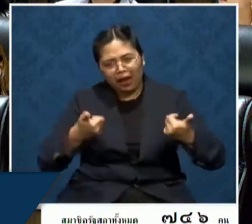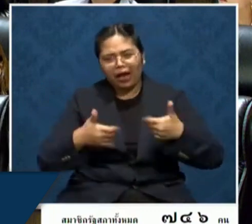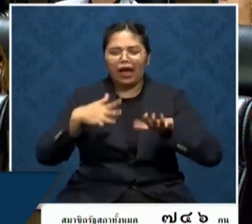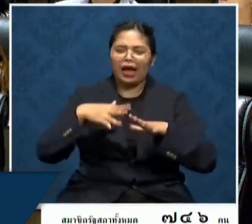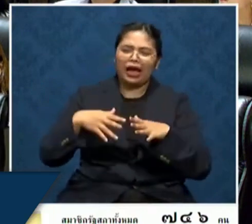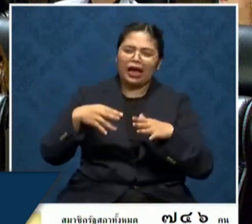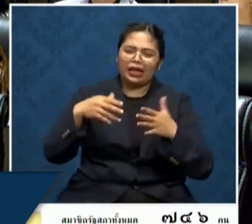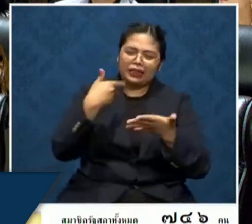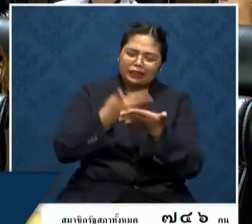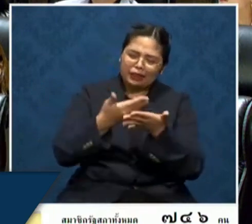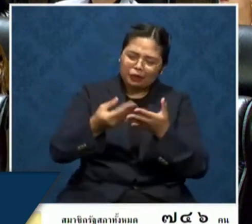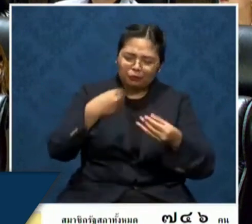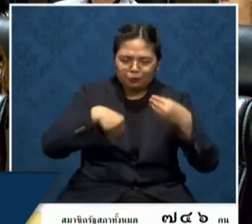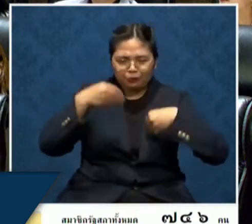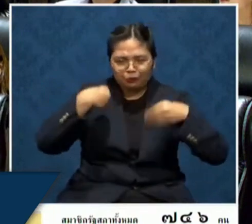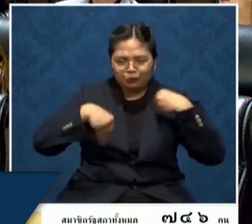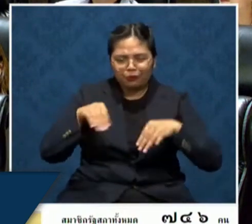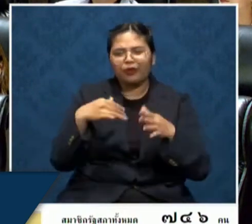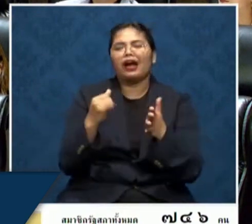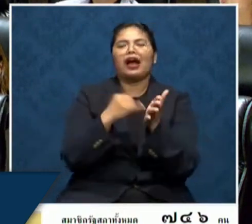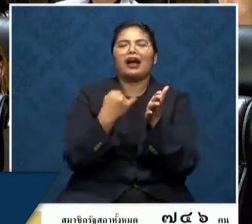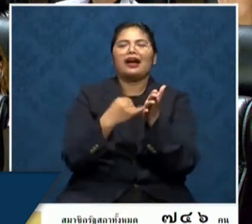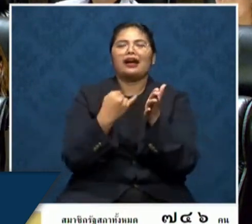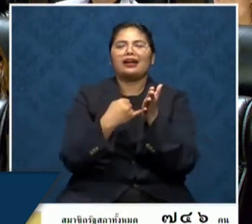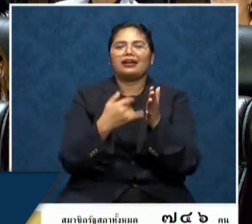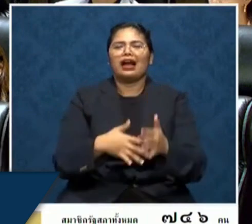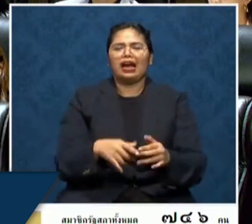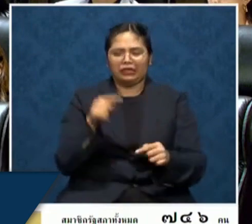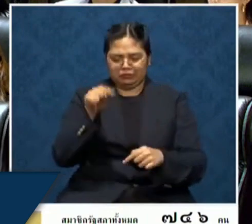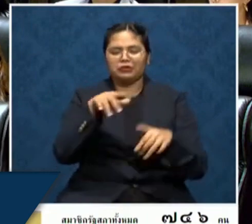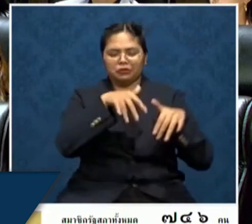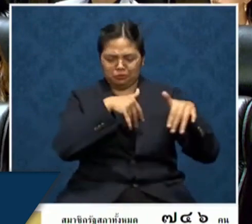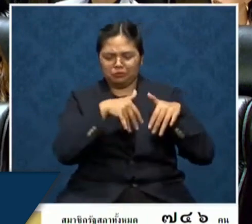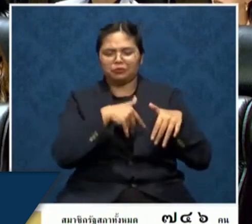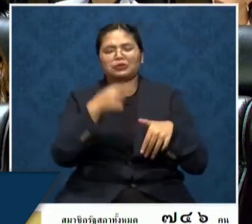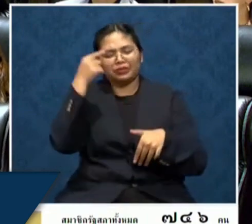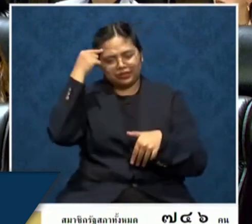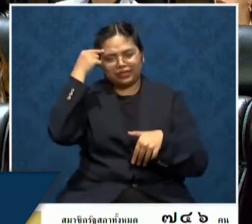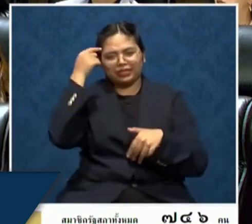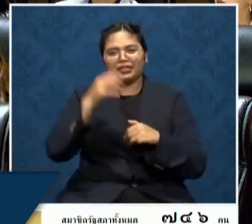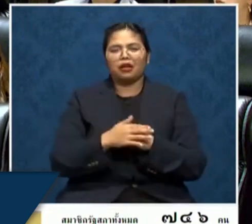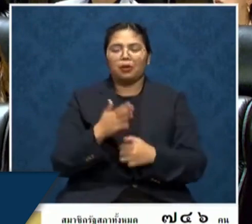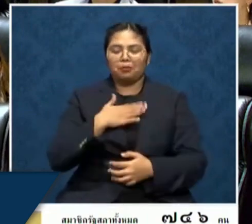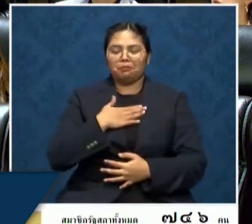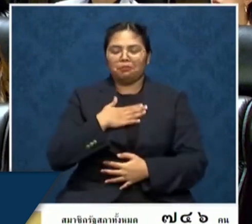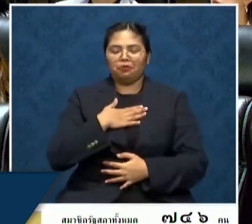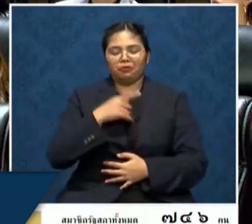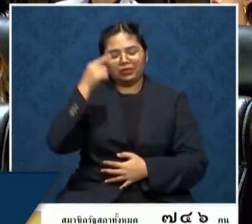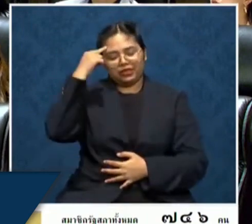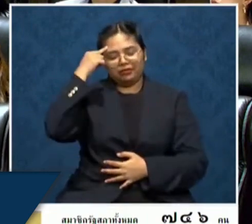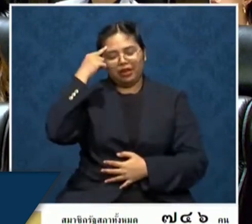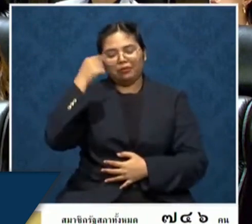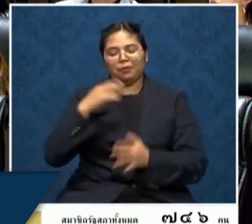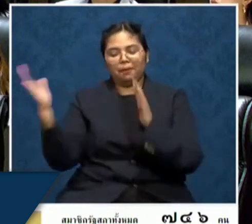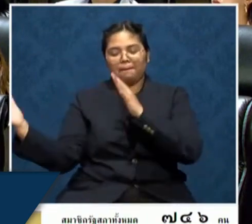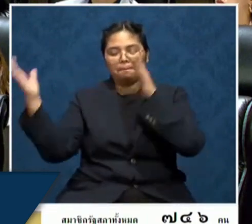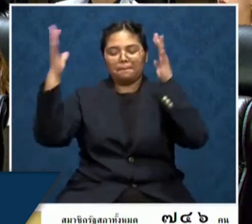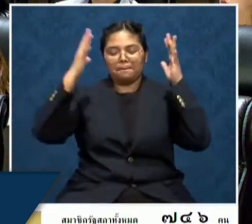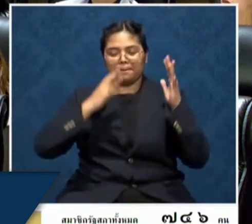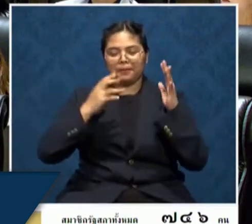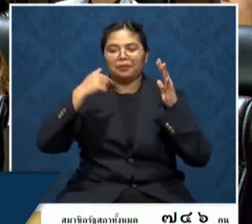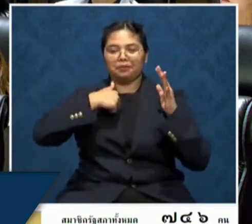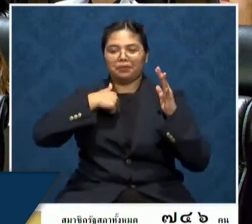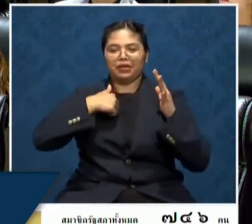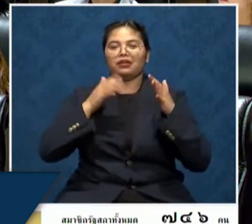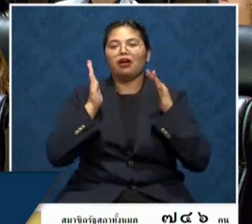ของท่านสัญญากับประชาชนผมลองสวมหัวใจประชาชนคนหนึ่งก็คาดหวังจากท่านมากเช่น